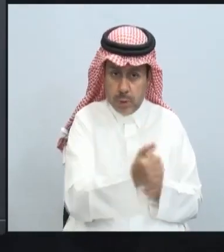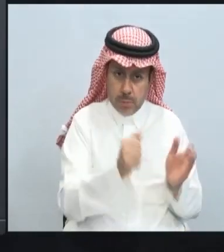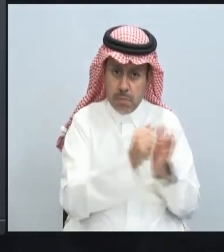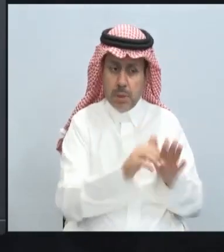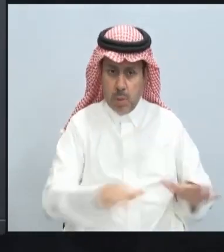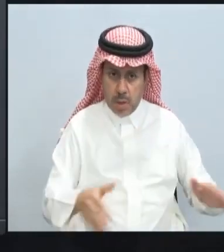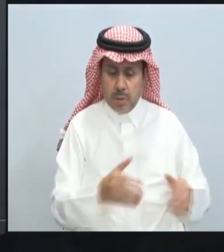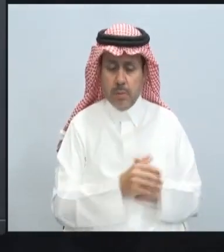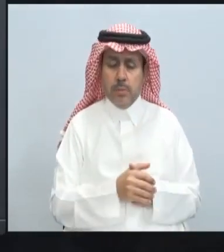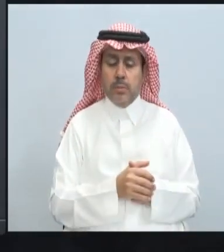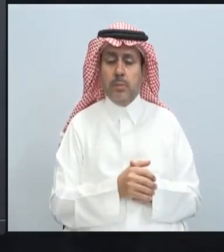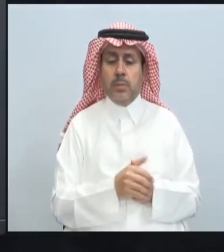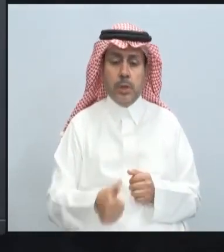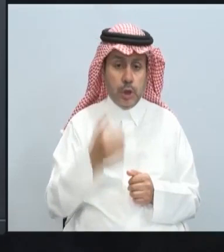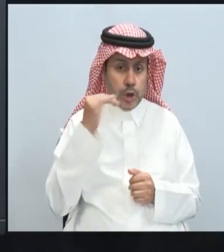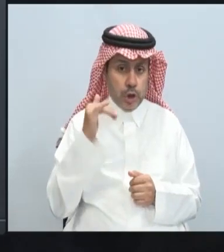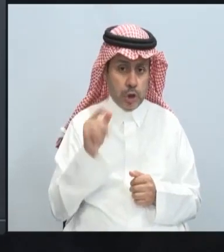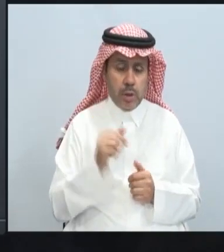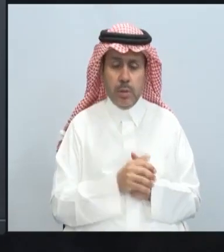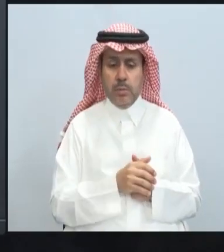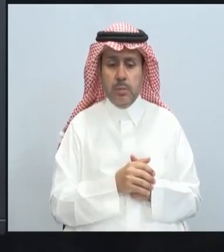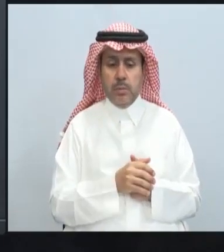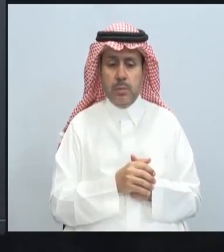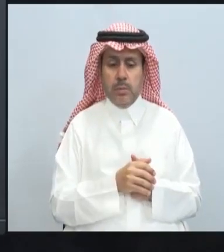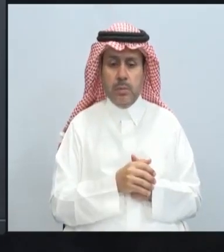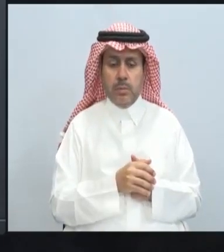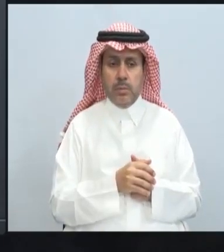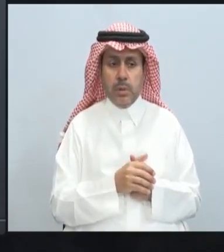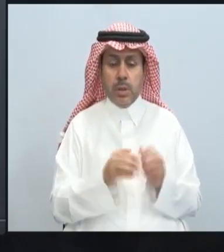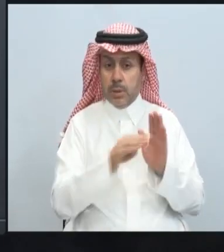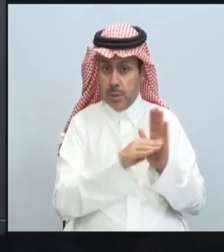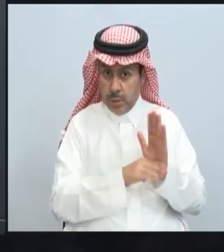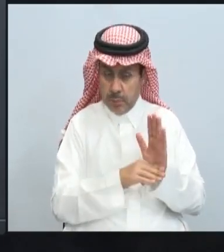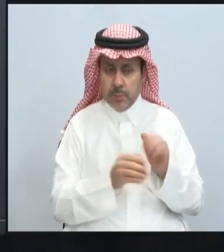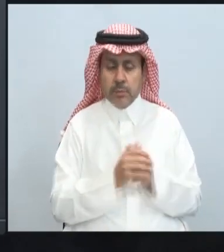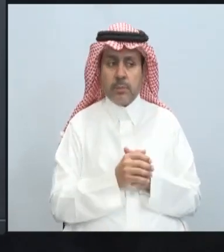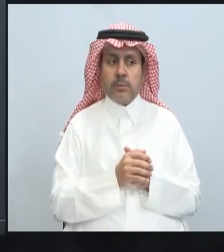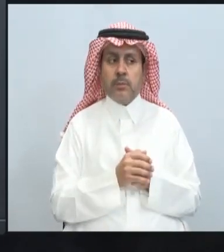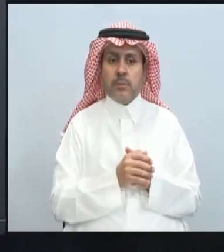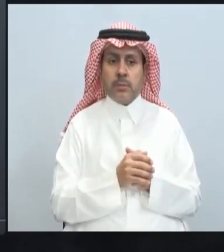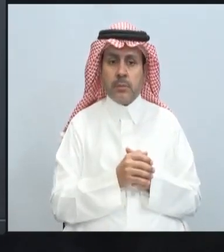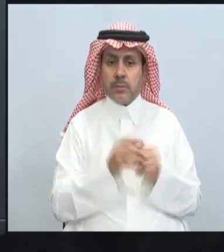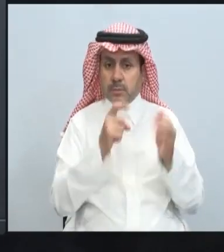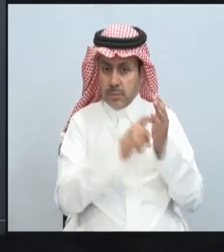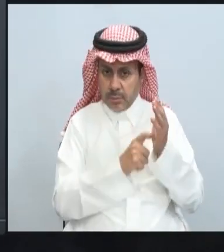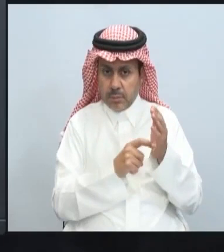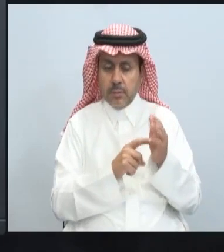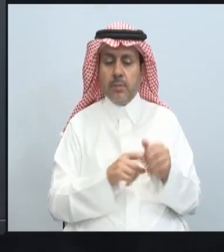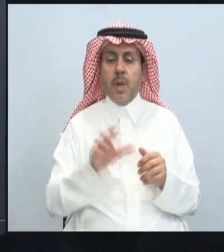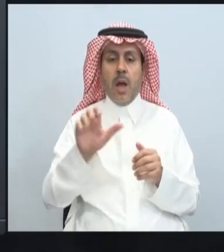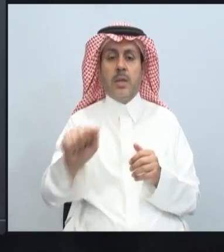مبرم اما بالايجار او بالش راء او غير ذلك فهذا يندرج مما يندرج تحت القانون الخاص